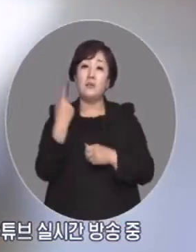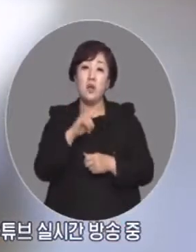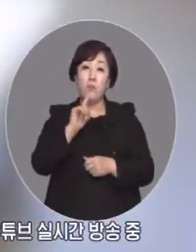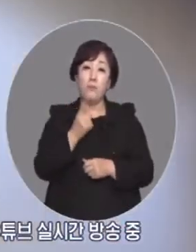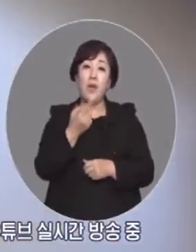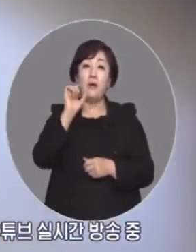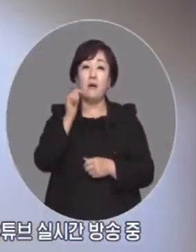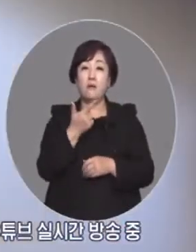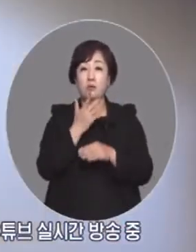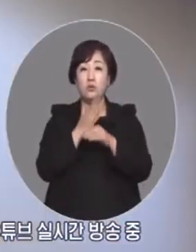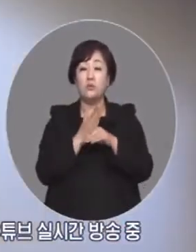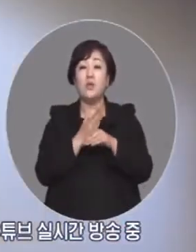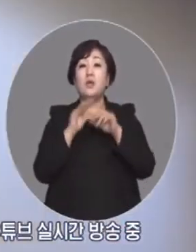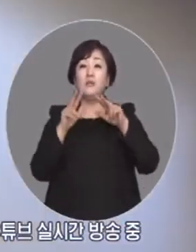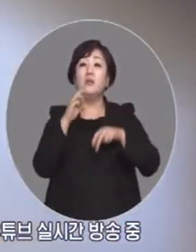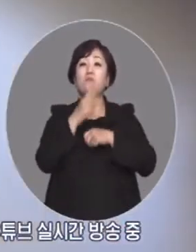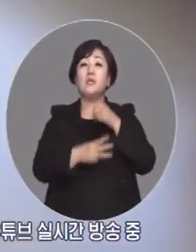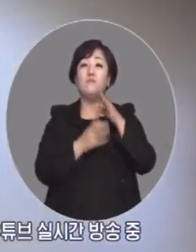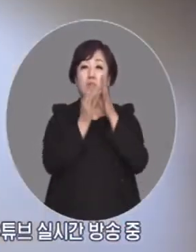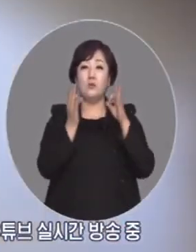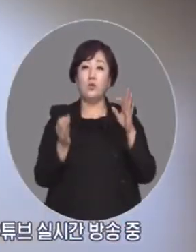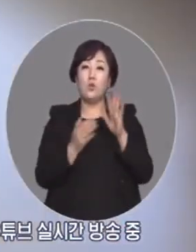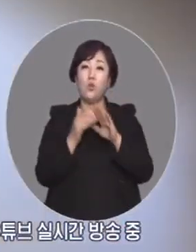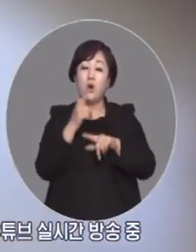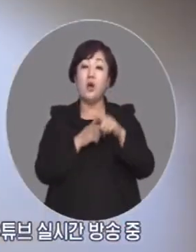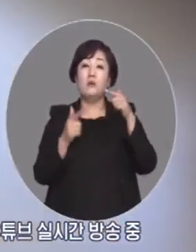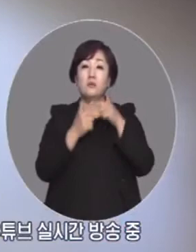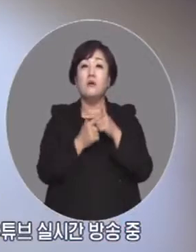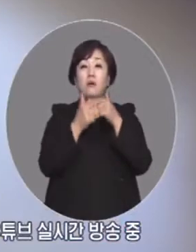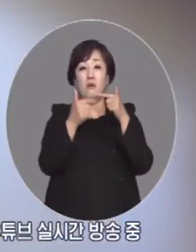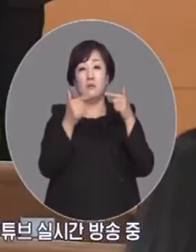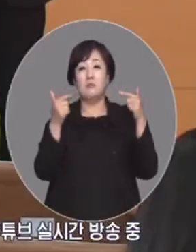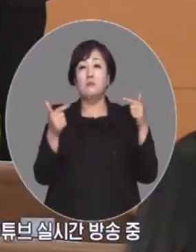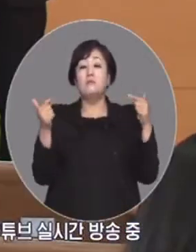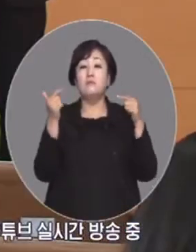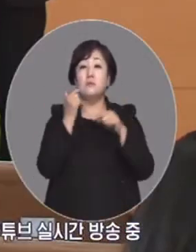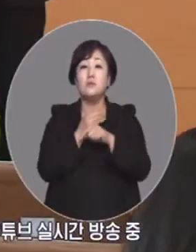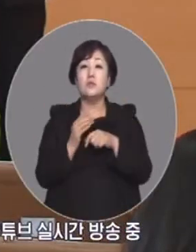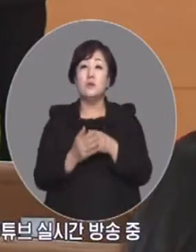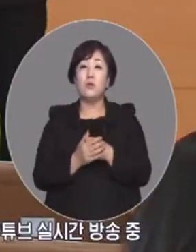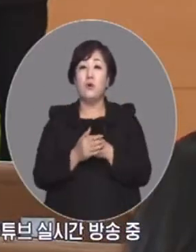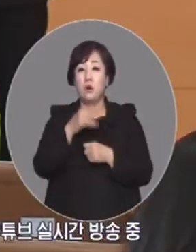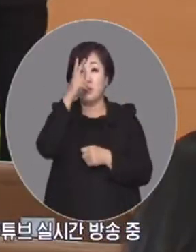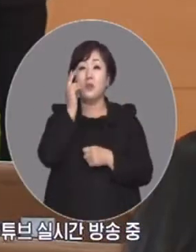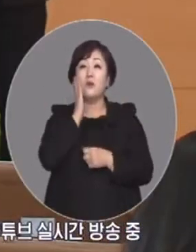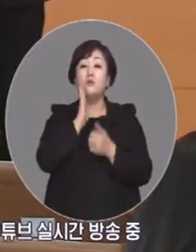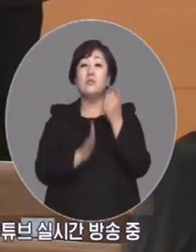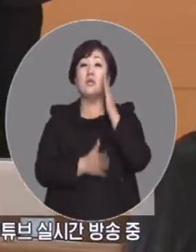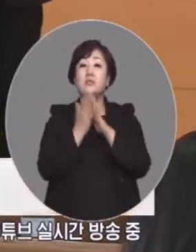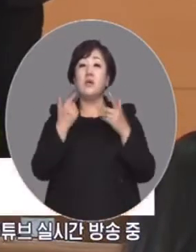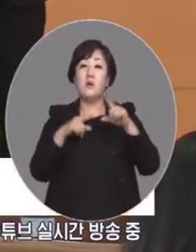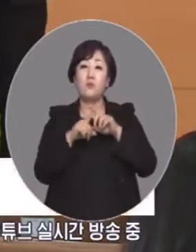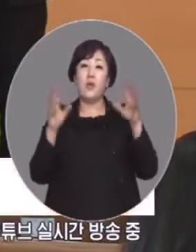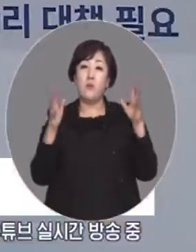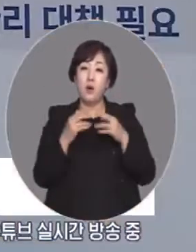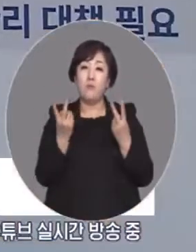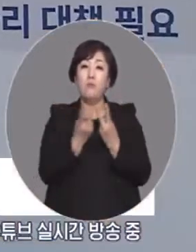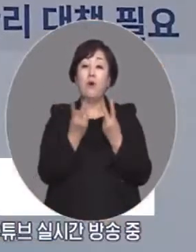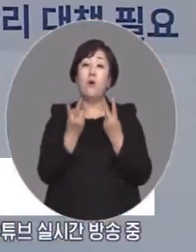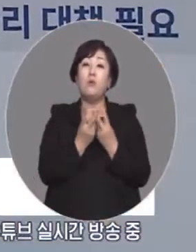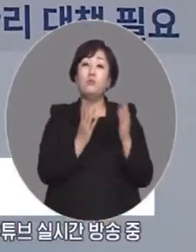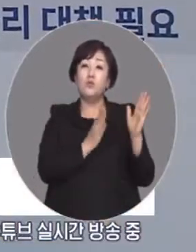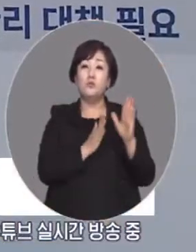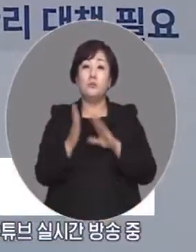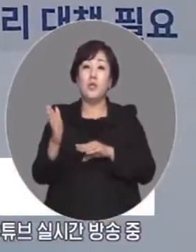건이 발생하는 등 최근 3년 동안 학대 건수는 늘고 있습니다. 경찰과 울산시가 합동으로 대책 마련에 나선